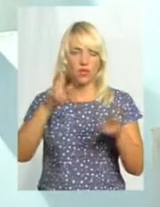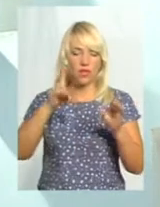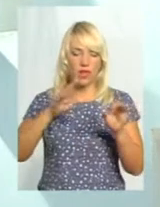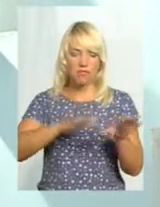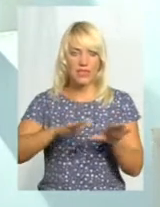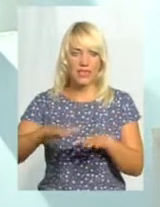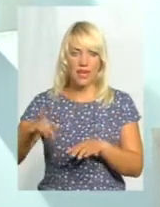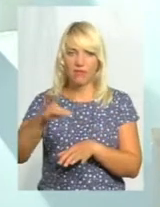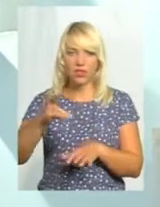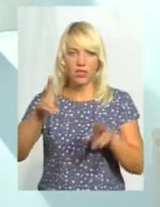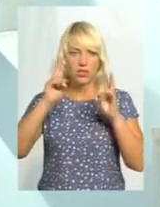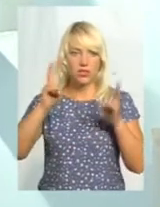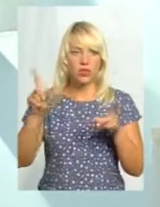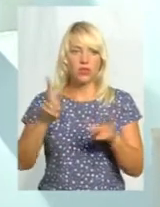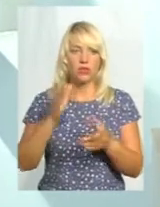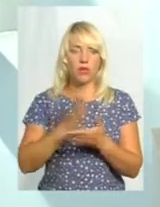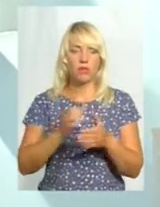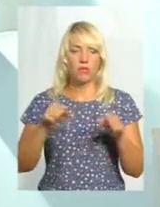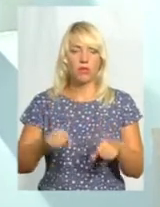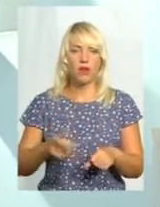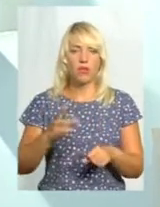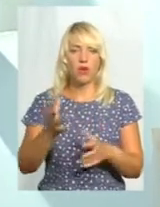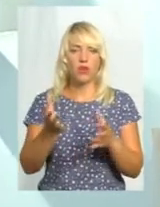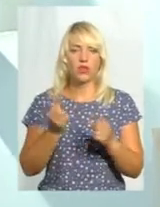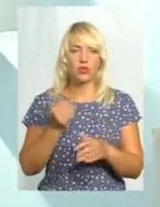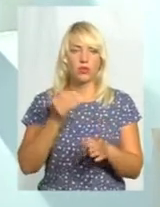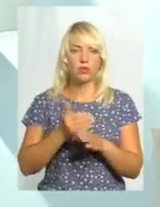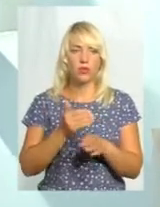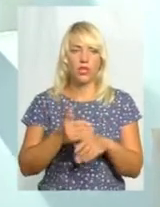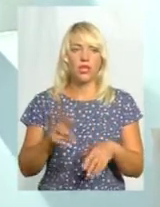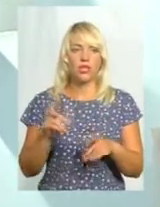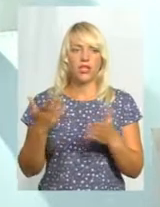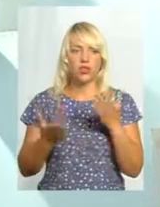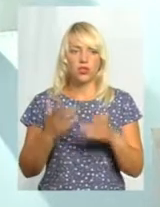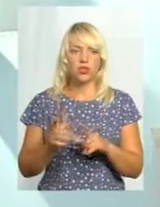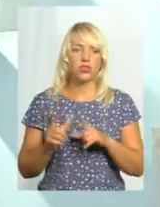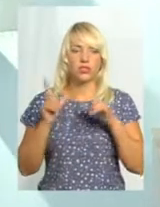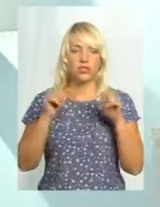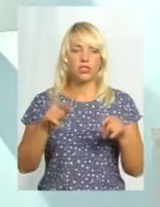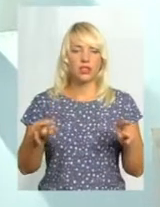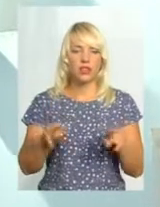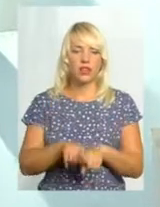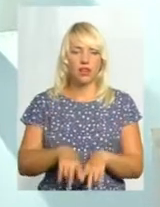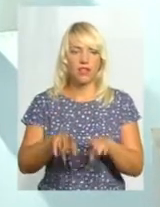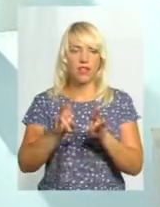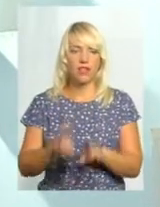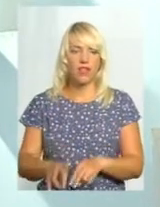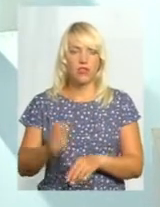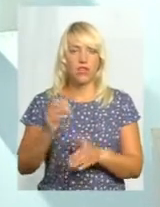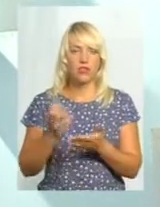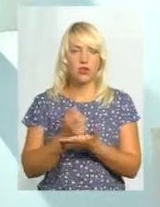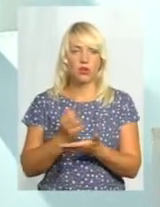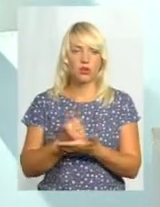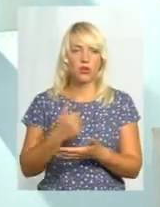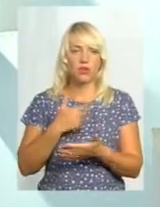що вони мають права на отримання допомоги, якщо з'їздили так, невдало, як ми називаємо, невдало з'їздили на заробітки. Ми